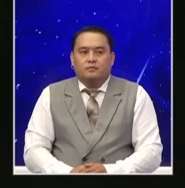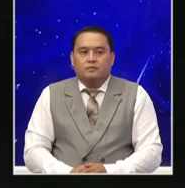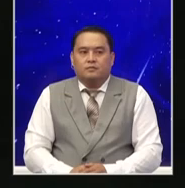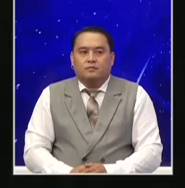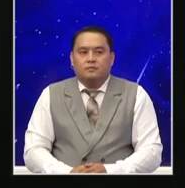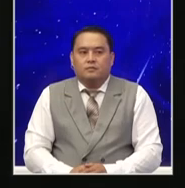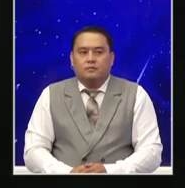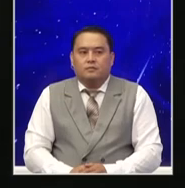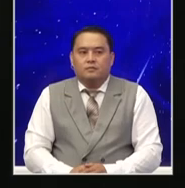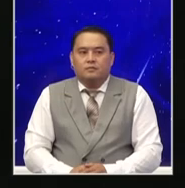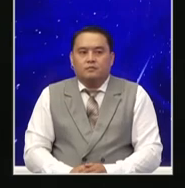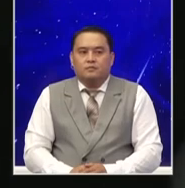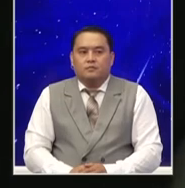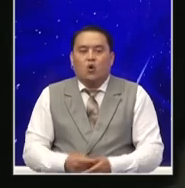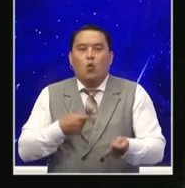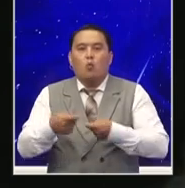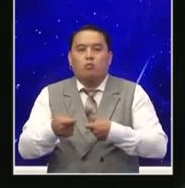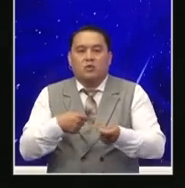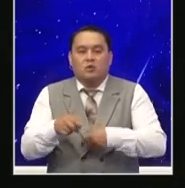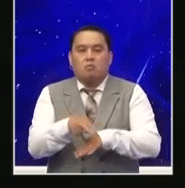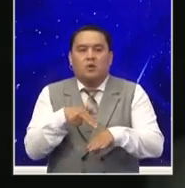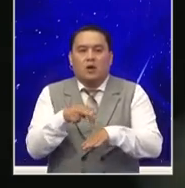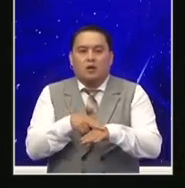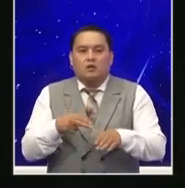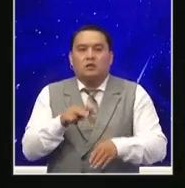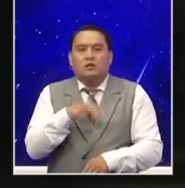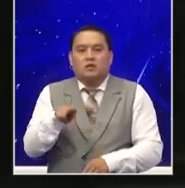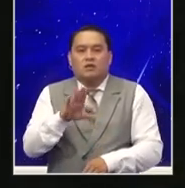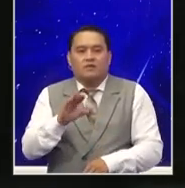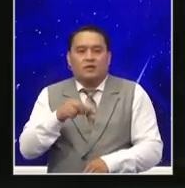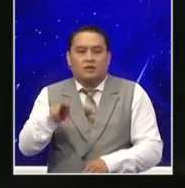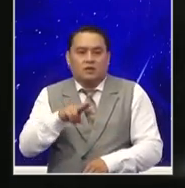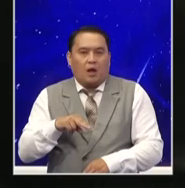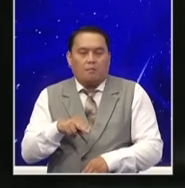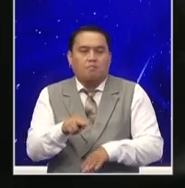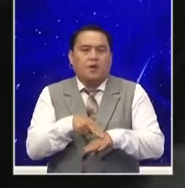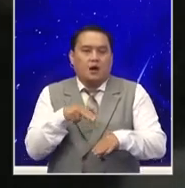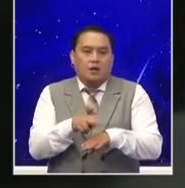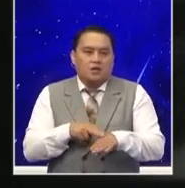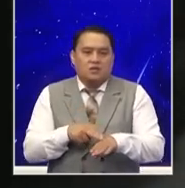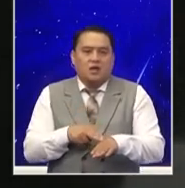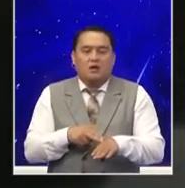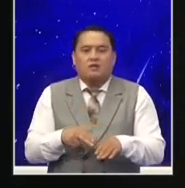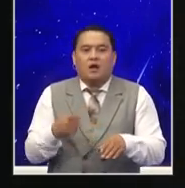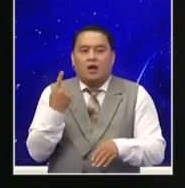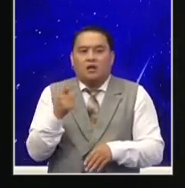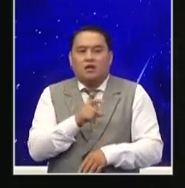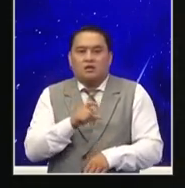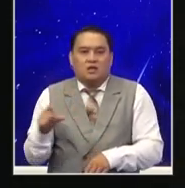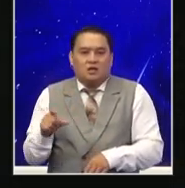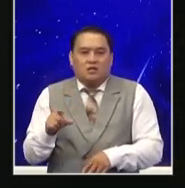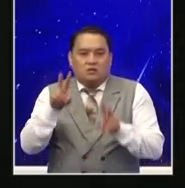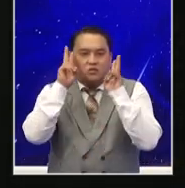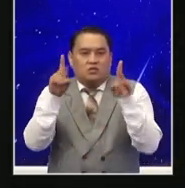Хатиновский. Управление криминальной полиции департамента Алматинской области. Появление стражей порядка в этом неприметном одноэтажном здании никто